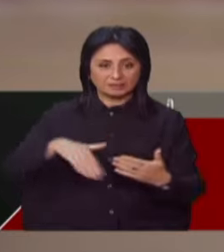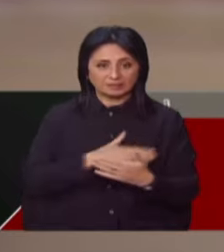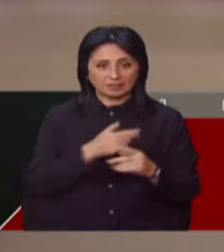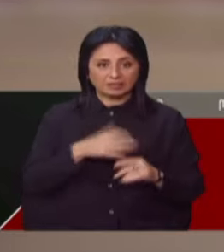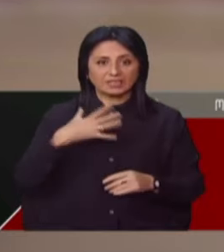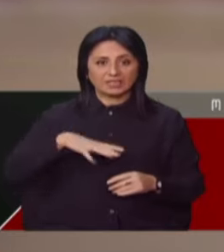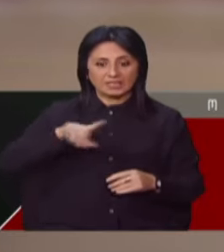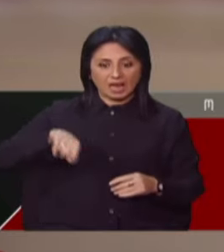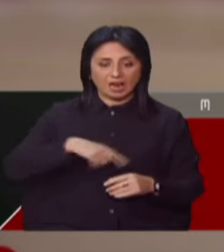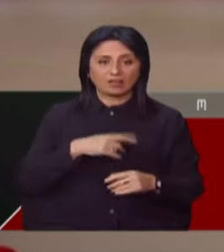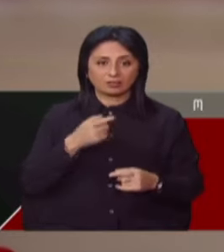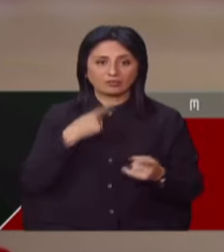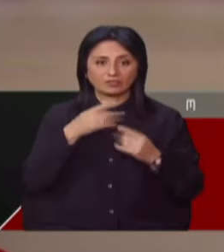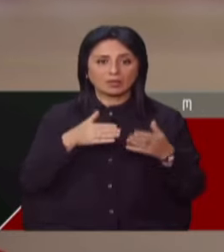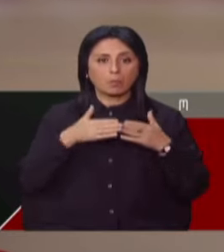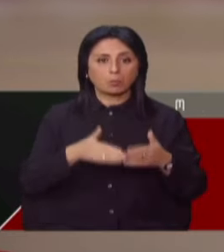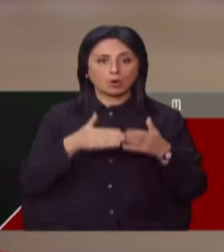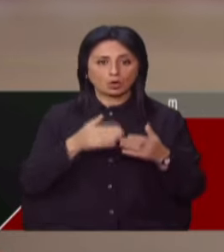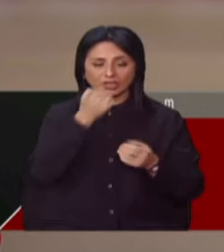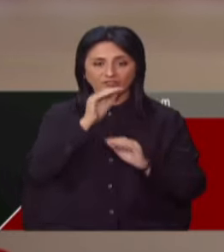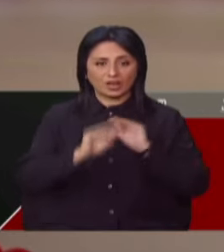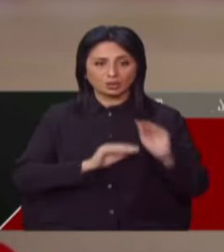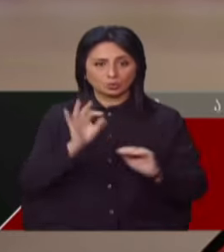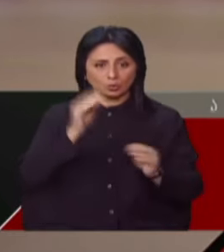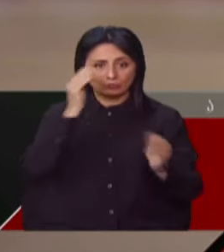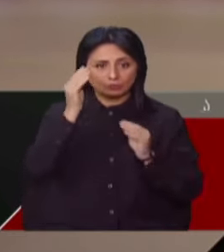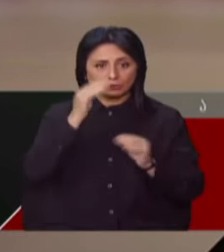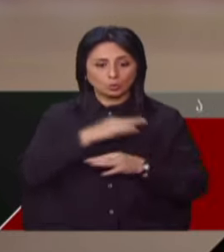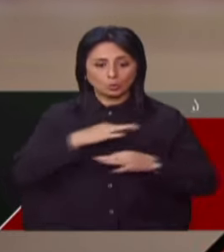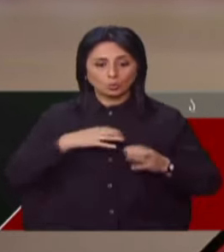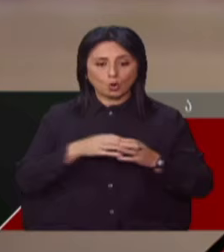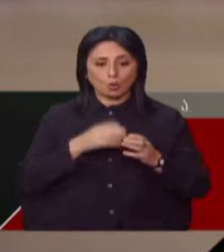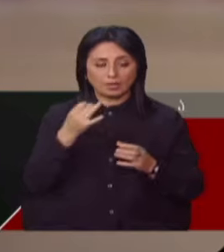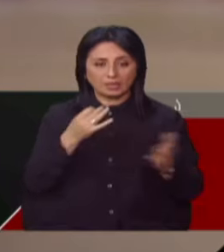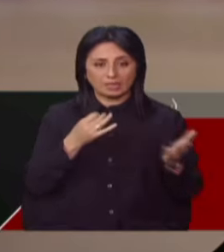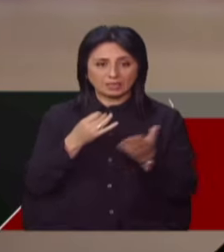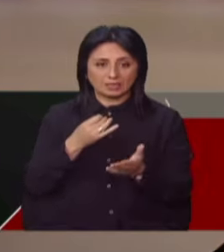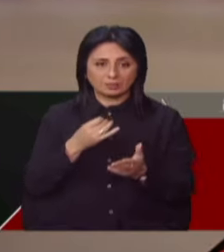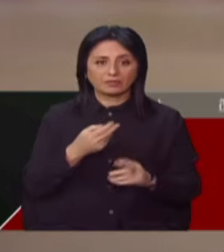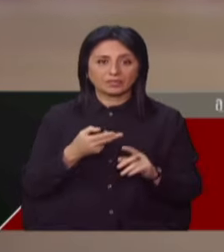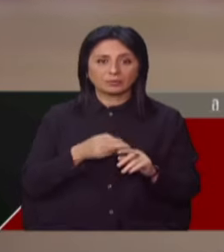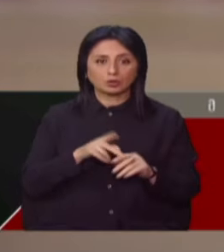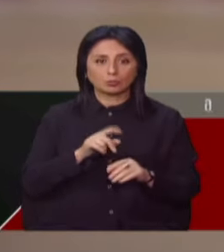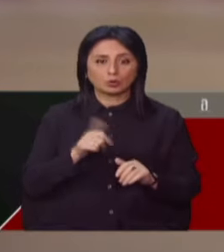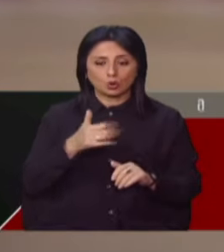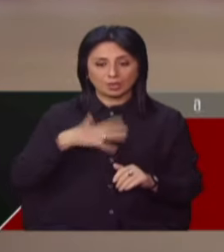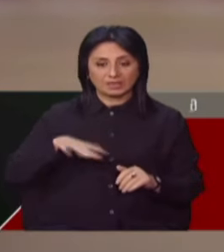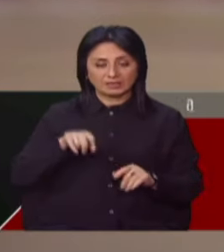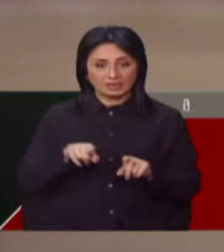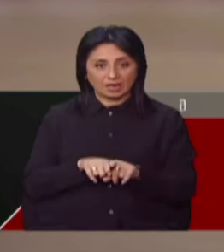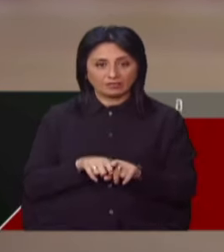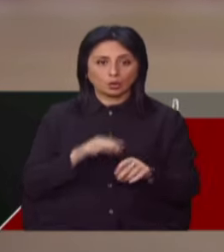გამოყენებაზე საქართველოში, ვისაუბრეთ საპორტო ინფრასტრუქტურაში უნგრული კომპანიების დაინტერესებაზე, იმიტომ რომ როგორც საქართველოს,